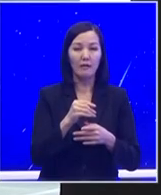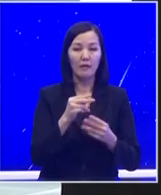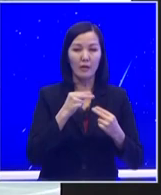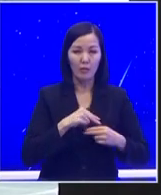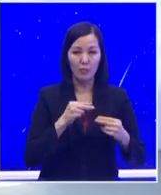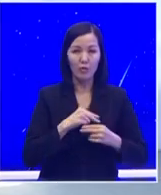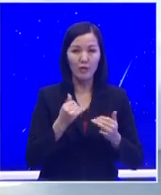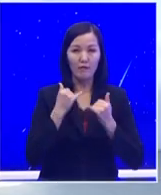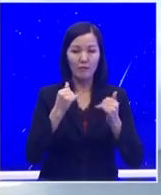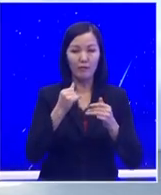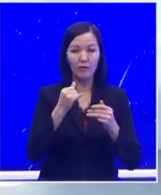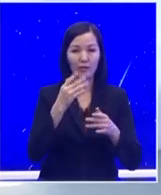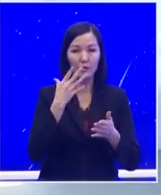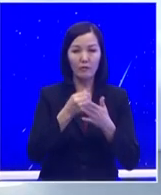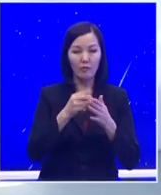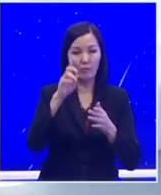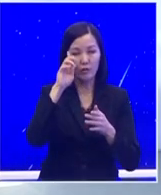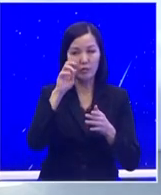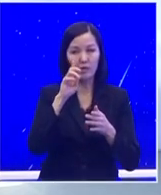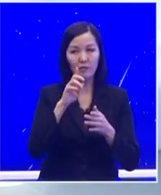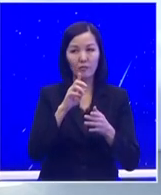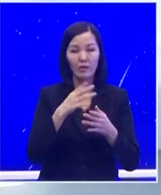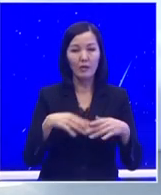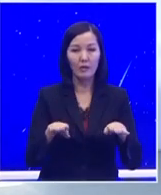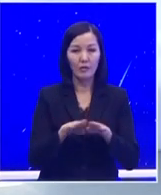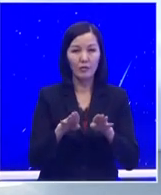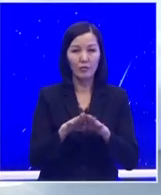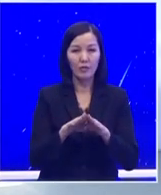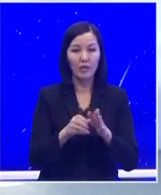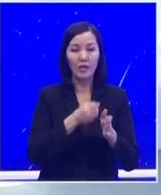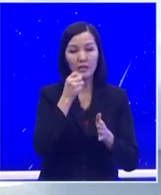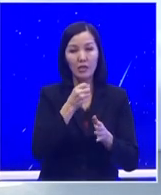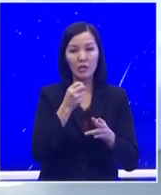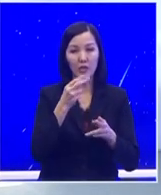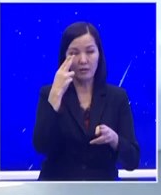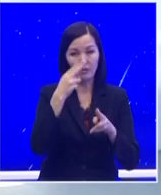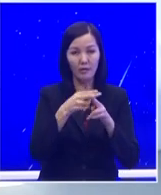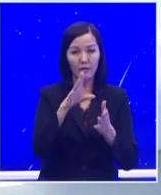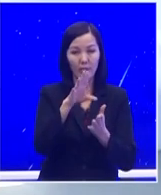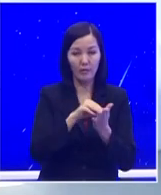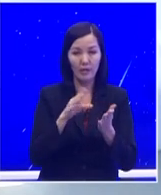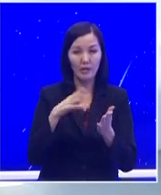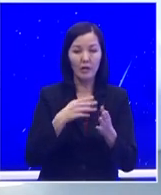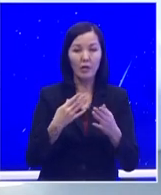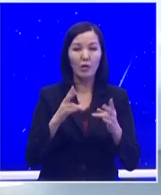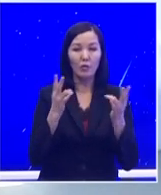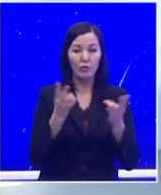государства работать. Каждому молодому поколению нужно равняться на старших, продолжать это дело. И сегодня нужны именно